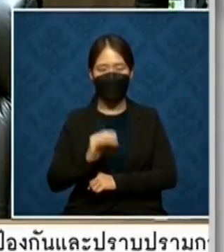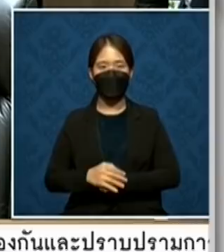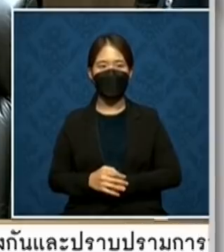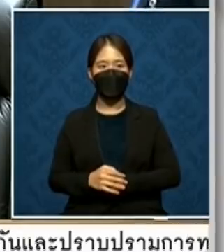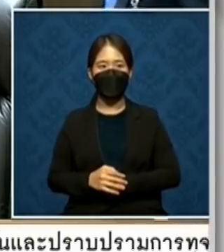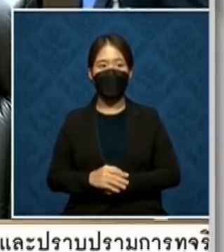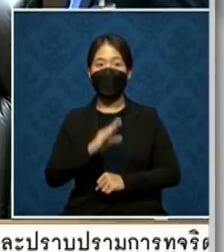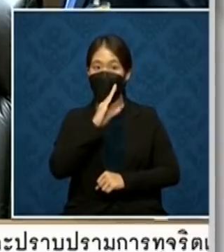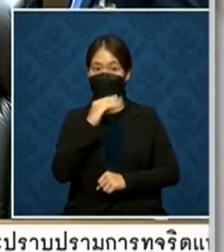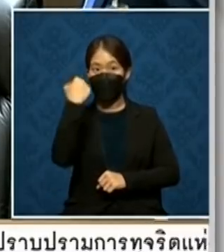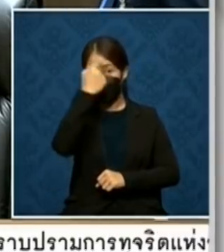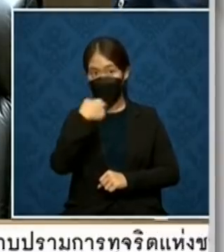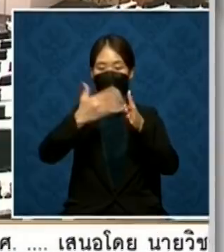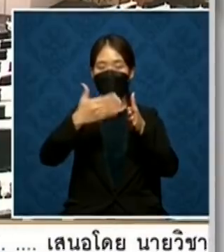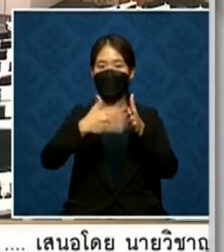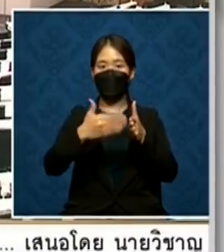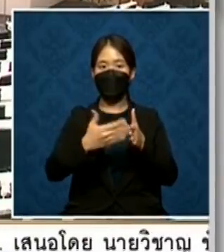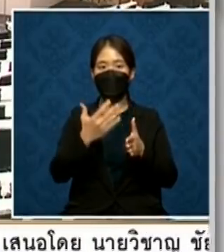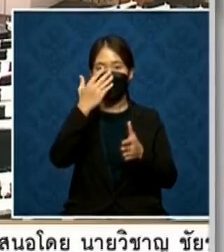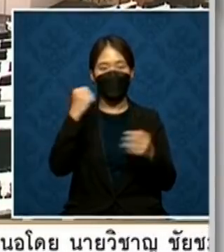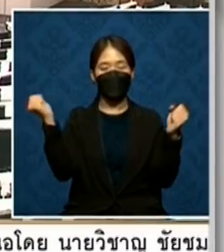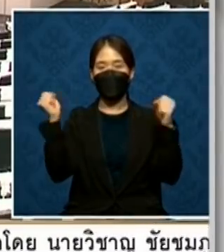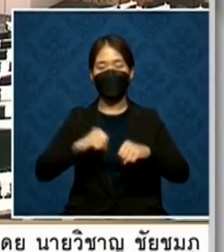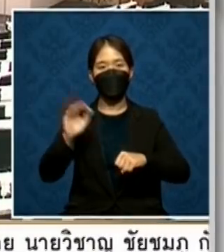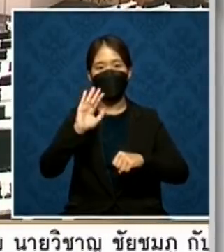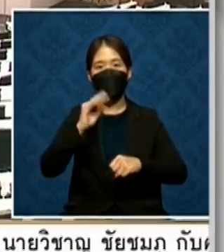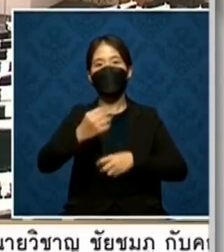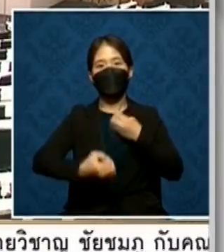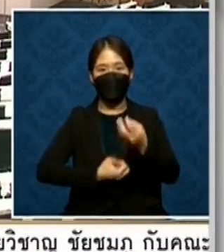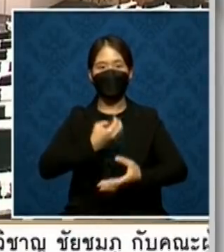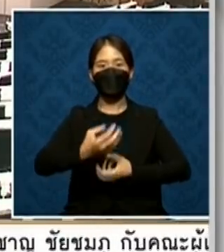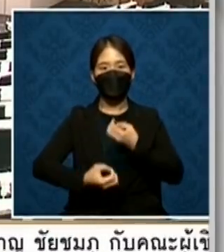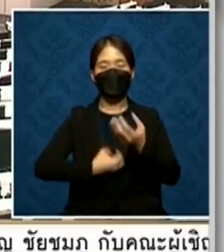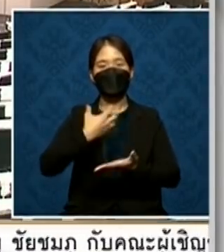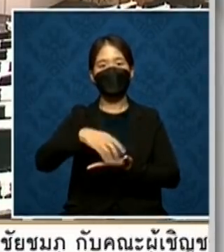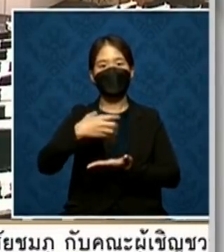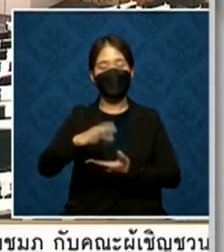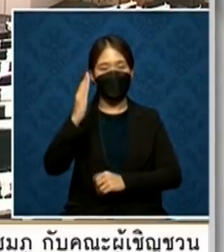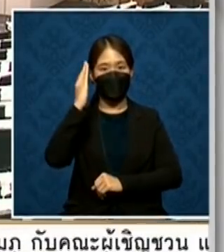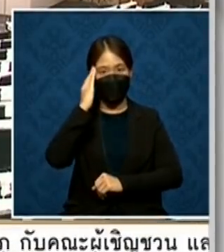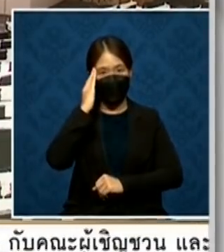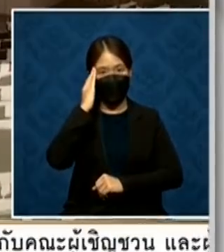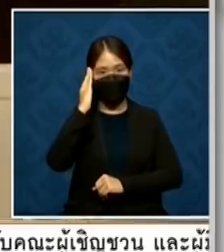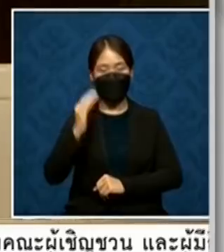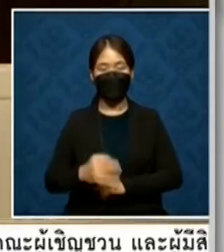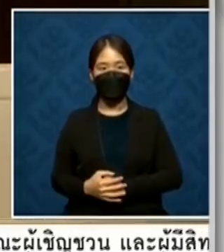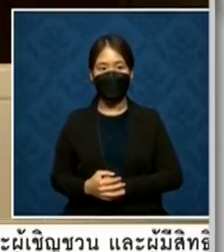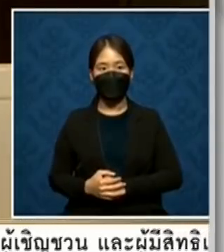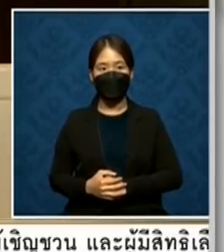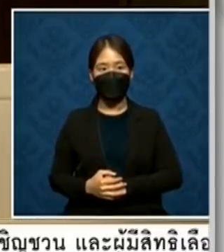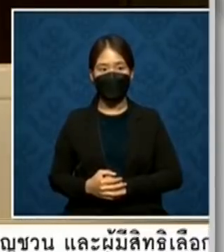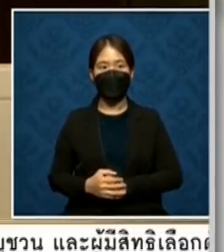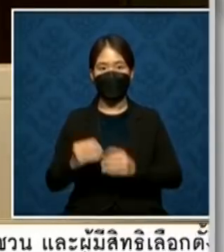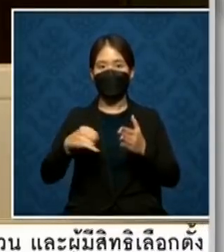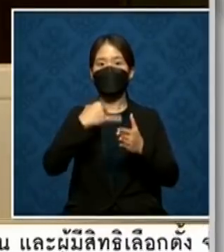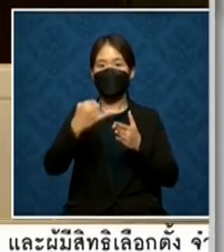าล่ม2ครั้งนะครับ ครับ มันถี่นะครับเพราะฉะนั้นเนี่ยผมเรียนเลยว่าสภาพอย่างนี้เนี่ยลองถ้าสภาล่ม